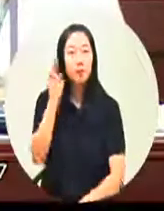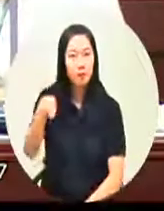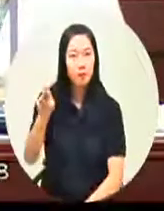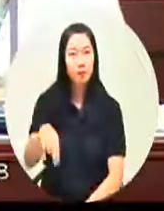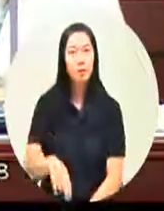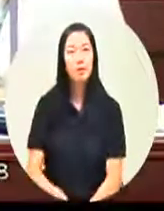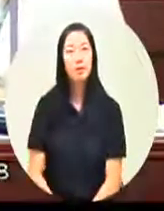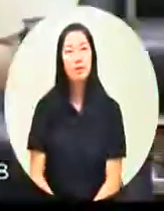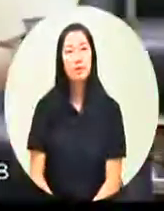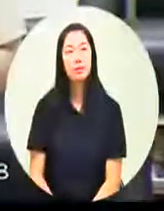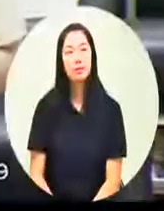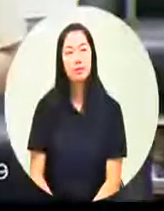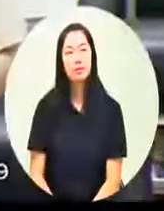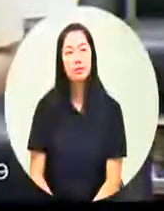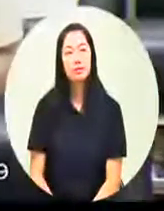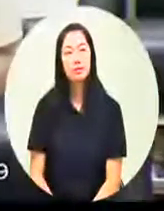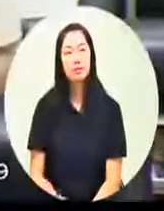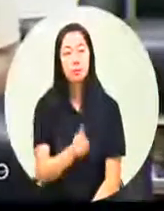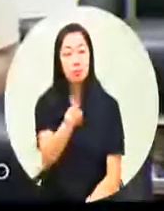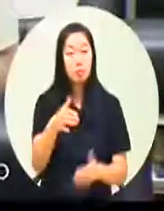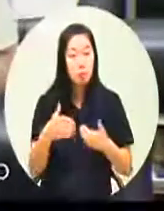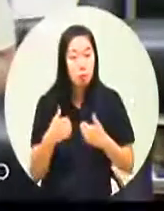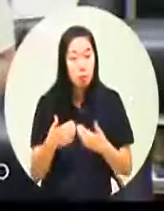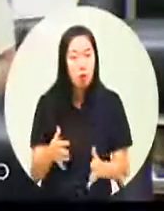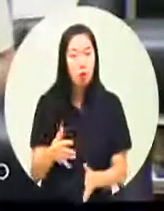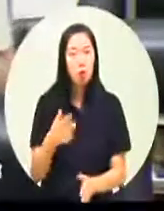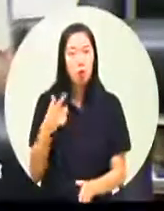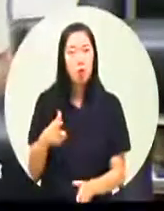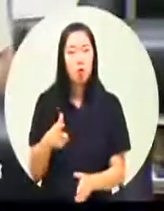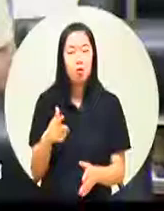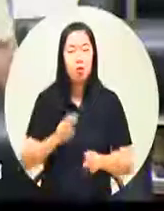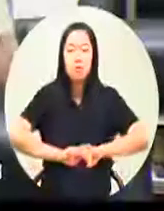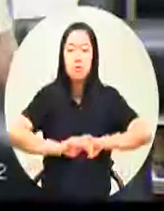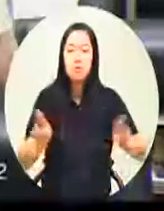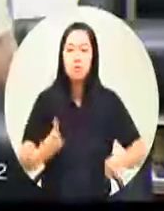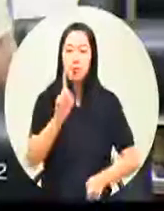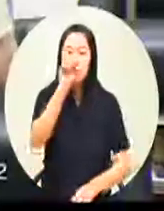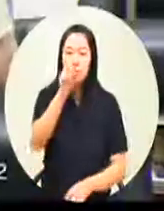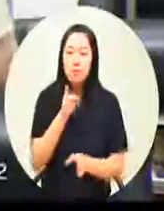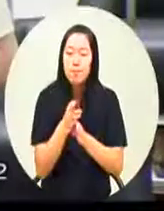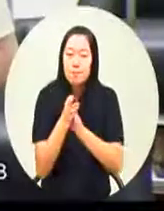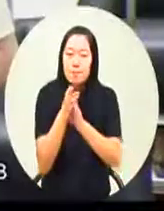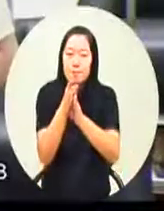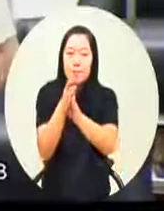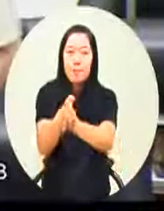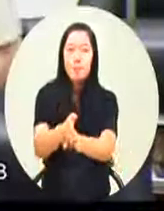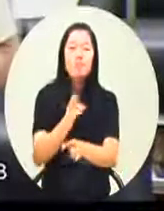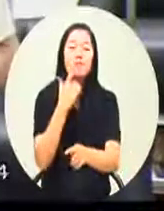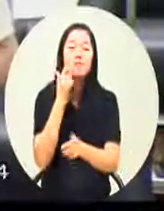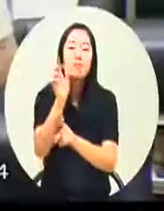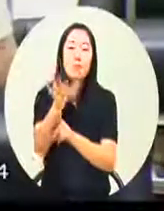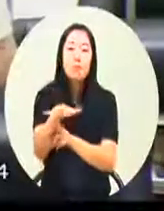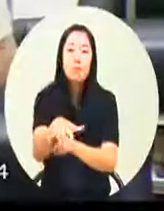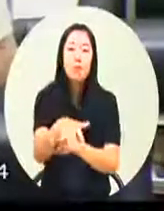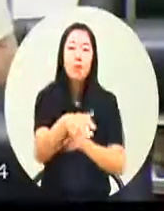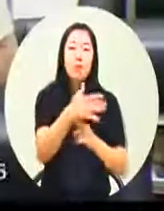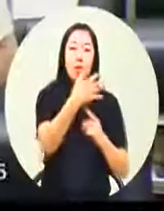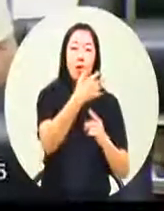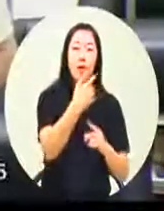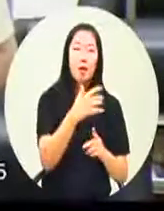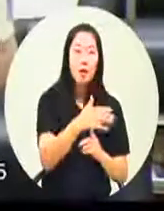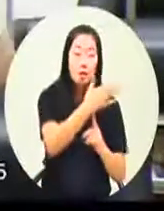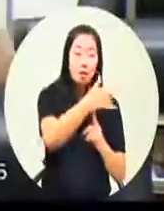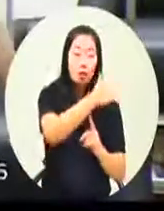可以。 你要不要哈释放一台到旗美地区？那个地方呢，会